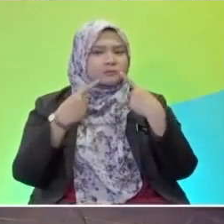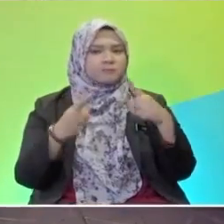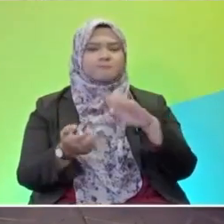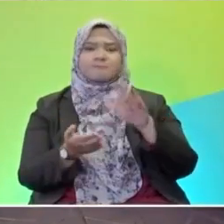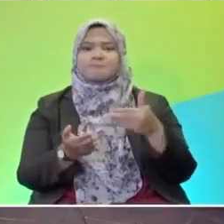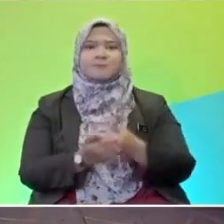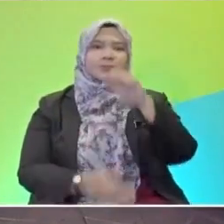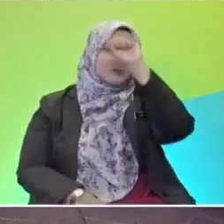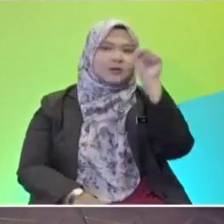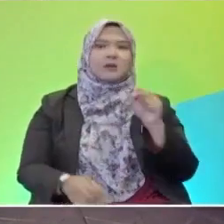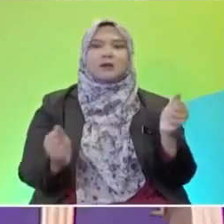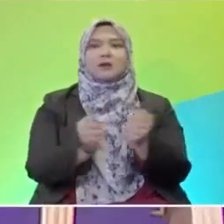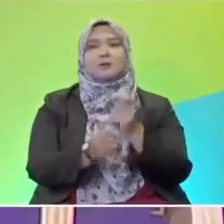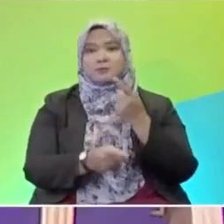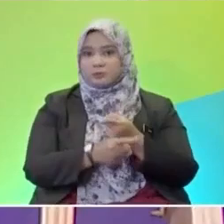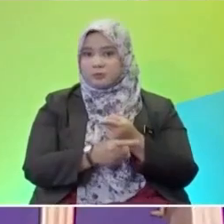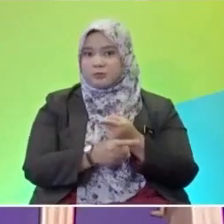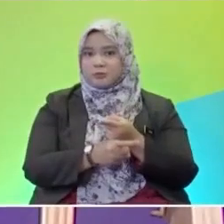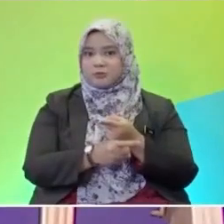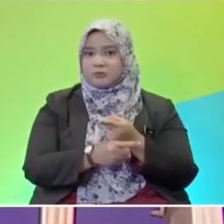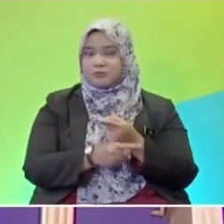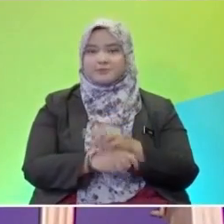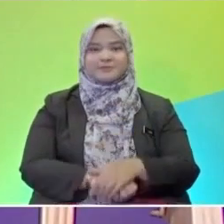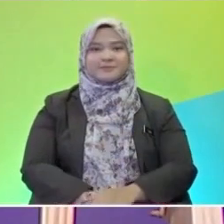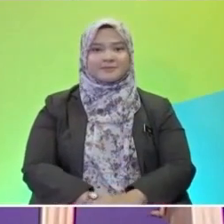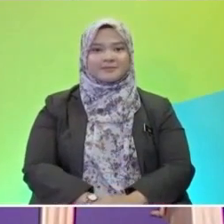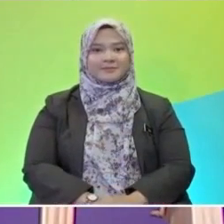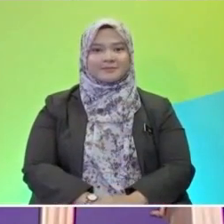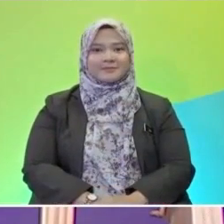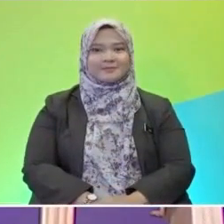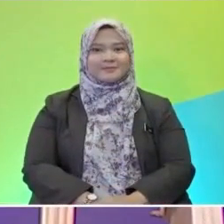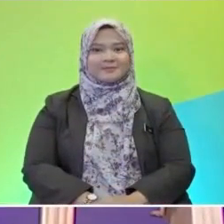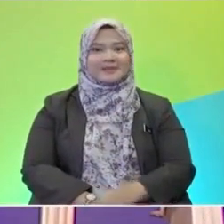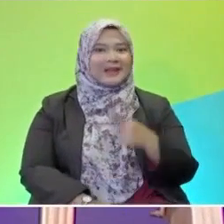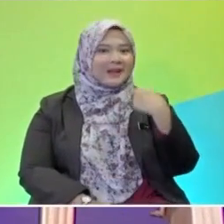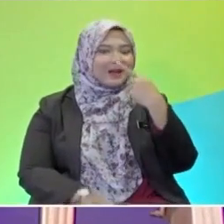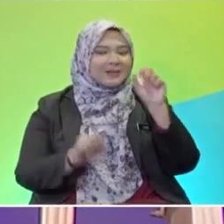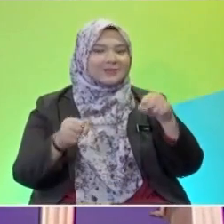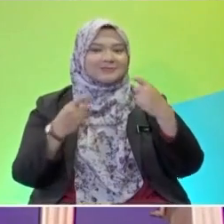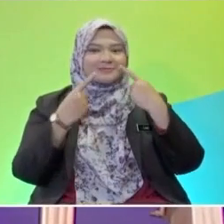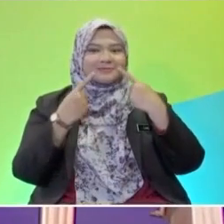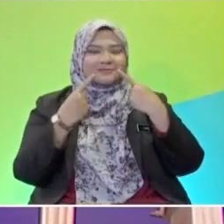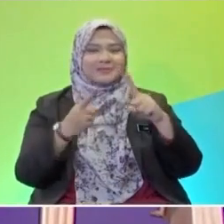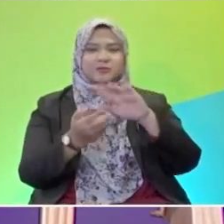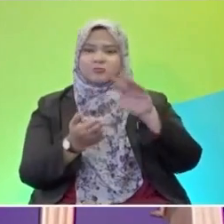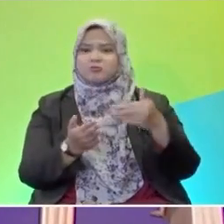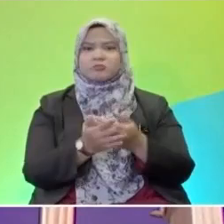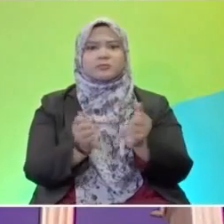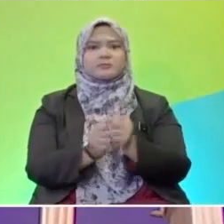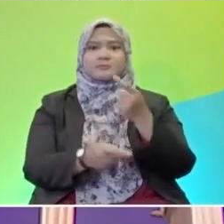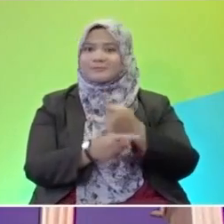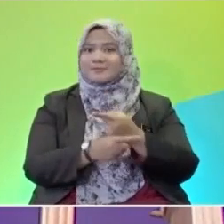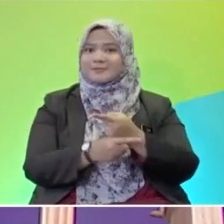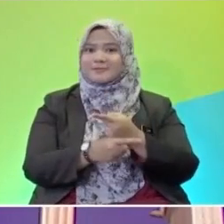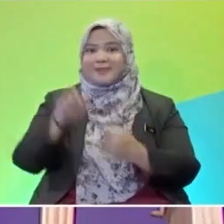Irfan Pada hari ini saya pasti prestasi Irfan dan juga murid-murid yang sedang menuntun ee Saya pasti eee murid-murid yang sedang menuntut dan juga